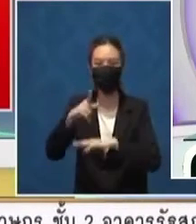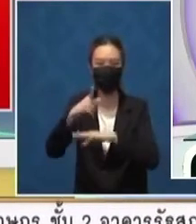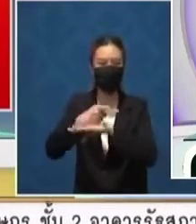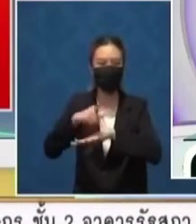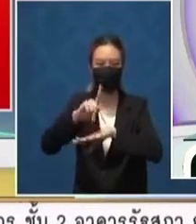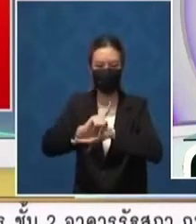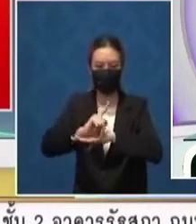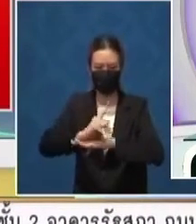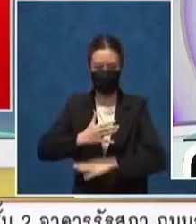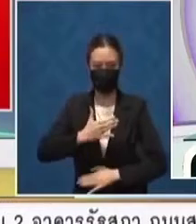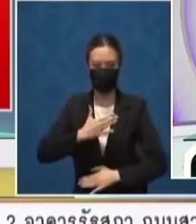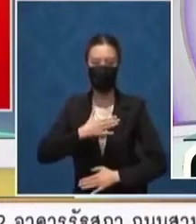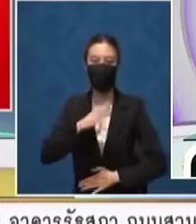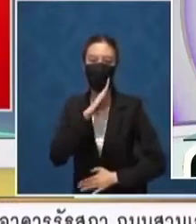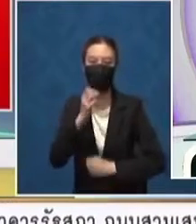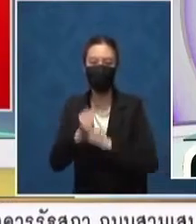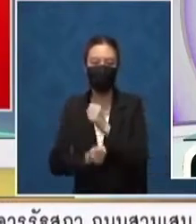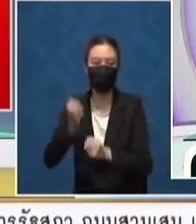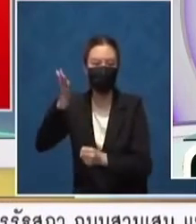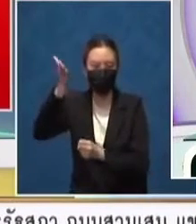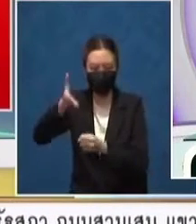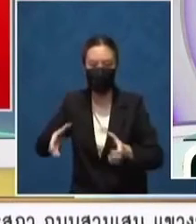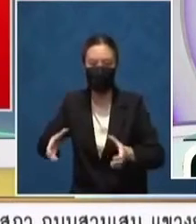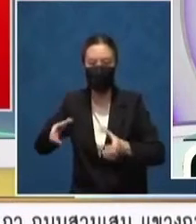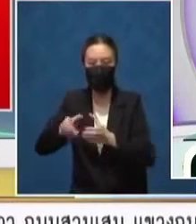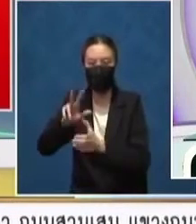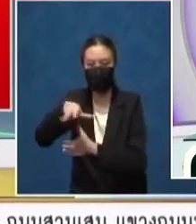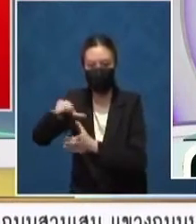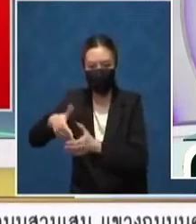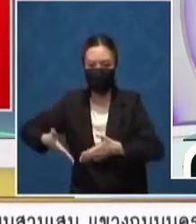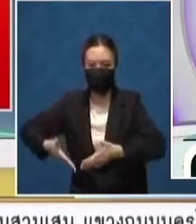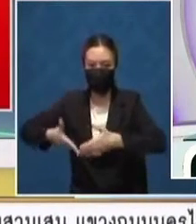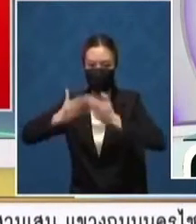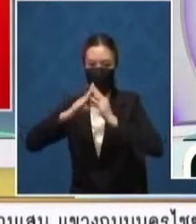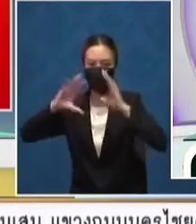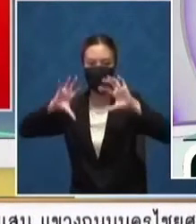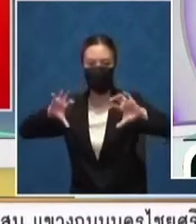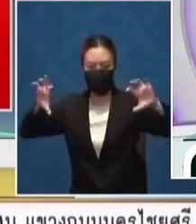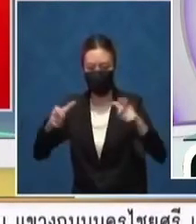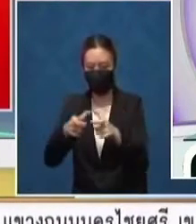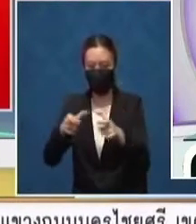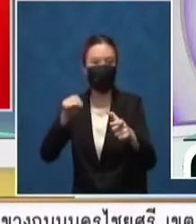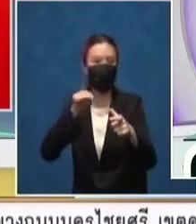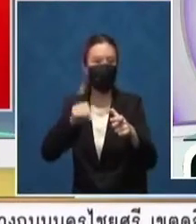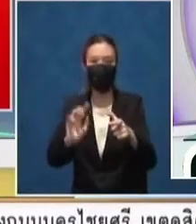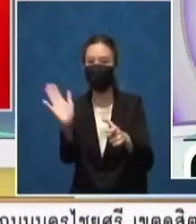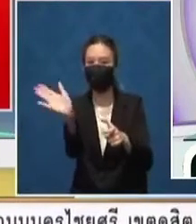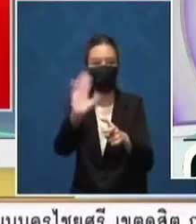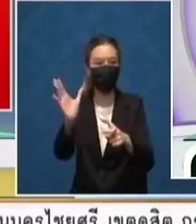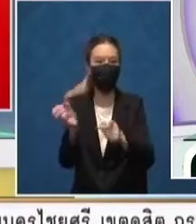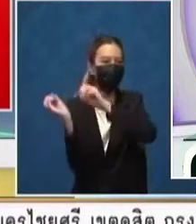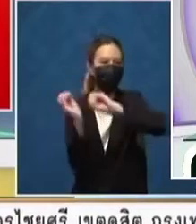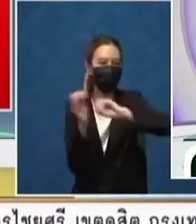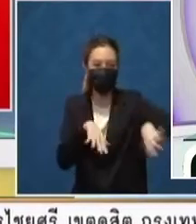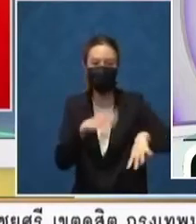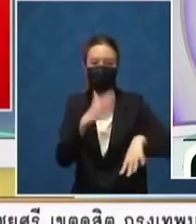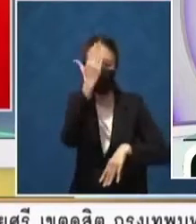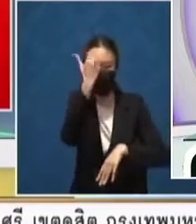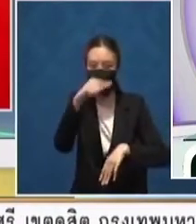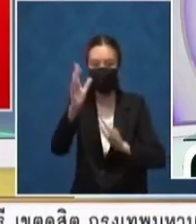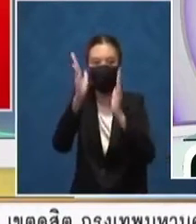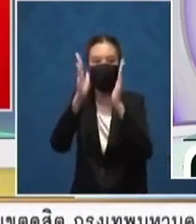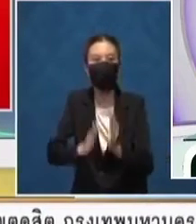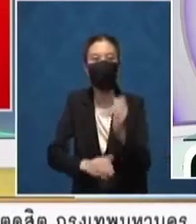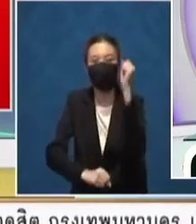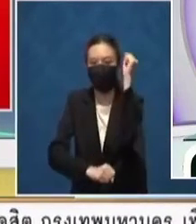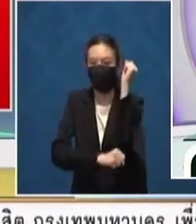พื่อช่วยแบ่งเบาภาระค่าใช้จ่ายสำหรับผู้ที่มีรายได้น้อยแล้วก็มีเกณฑ์อย่างชัดเจน